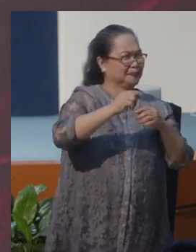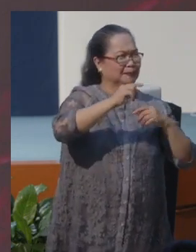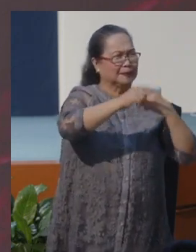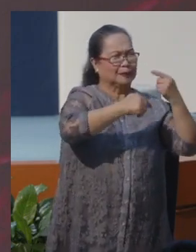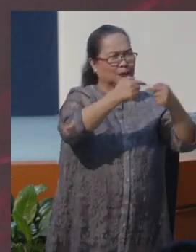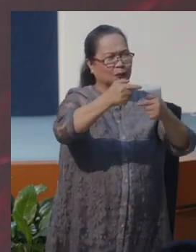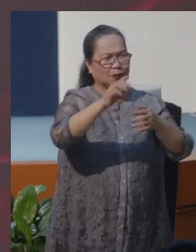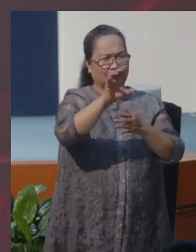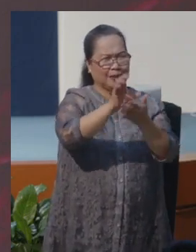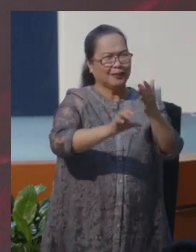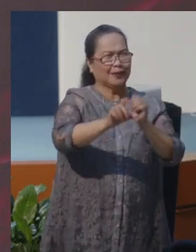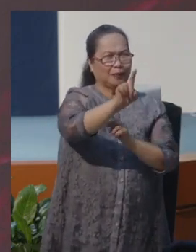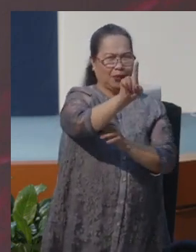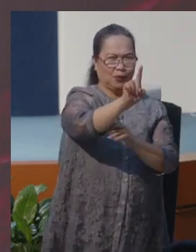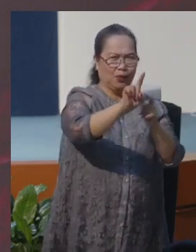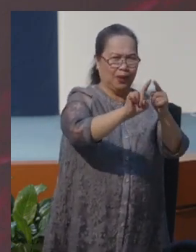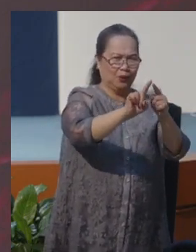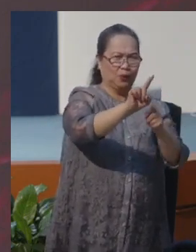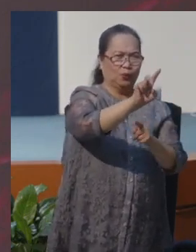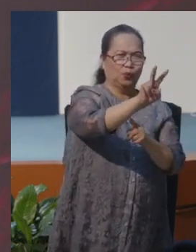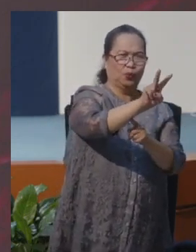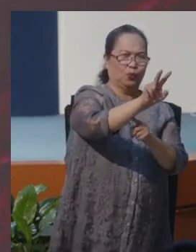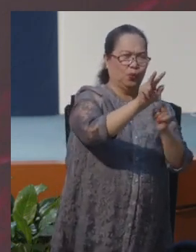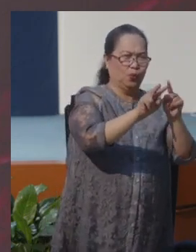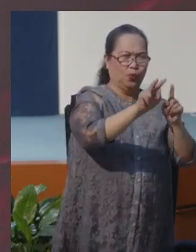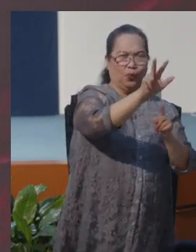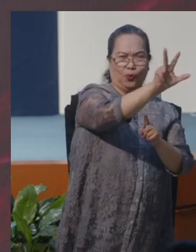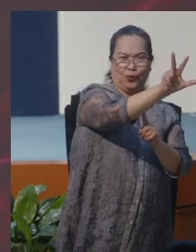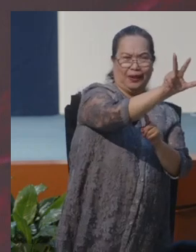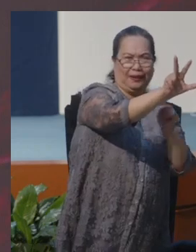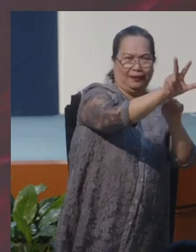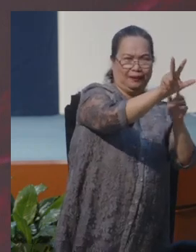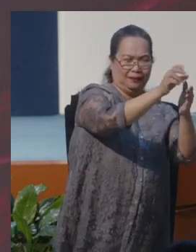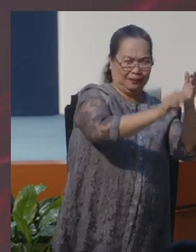Luke chapter 1 hanggang chapter 3 ang kanyang